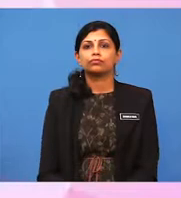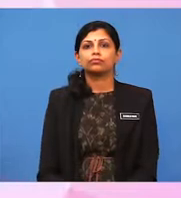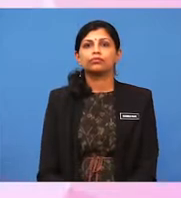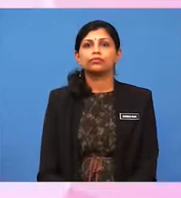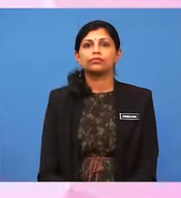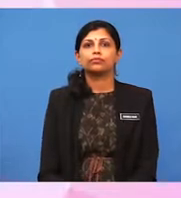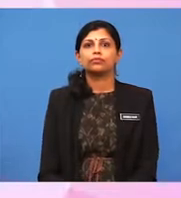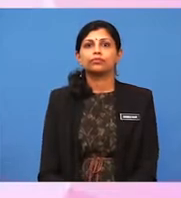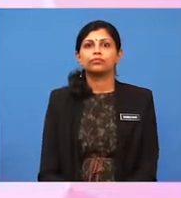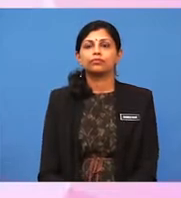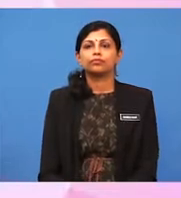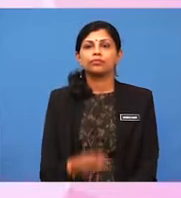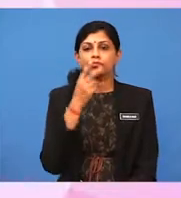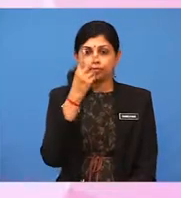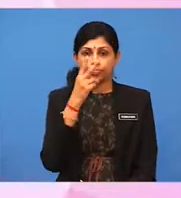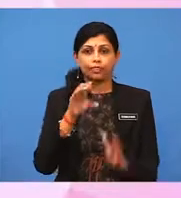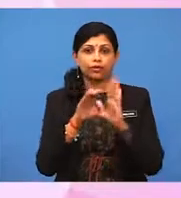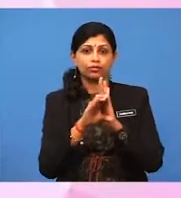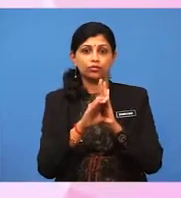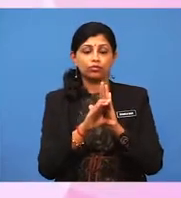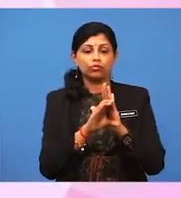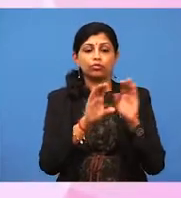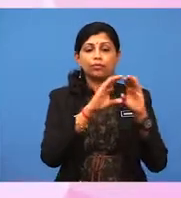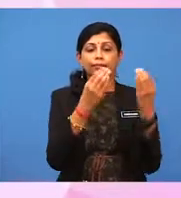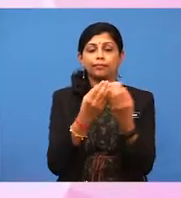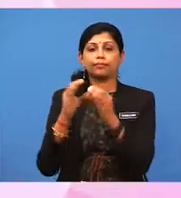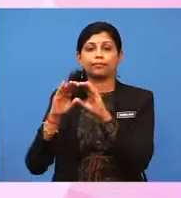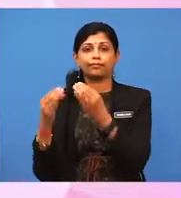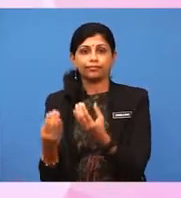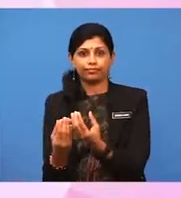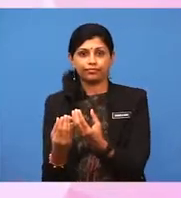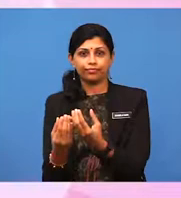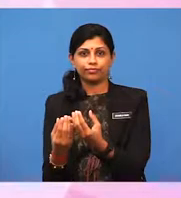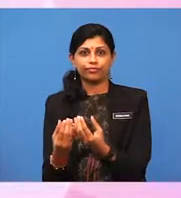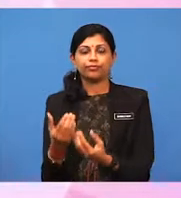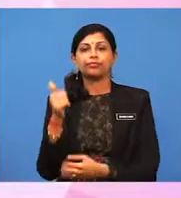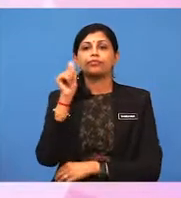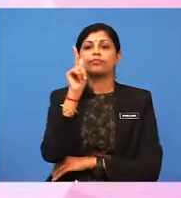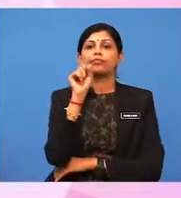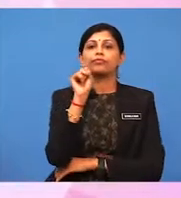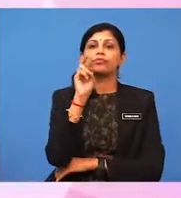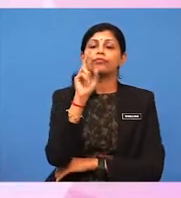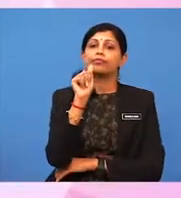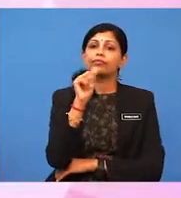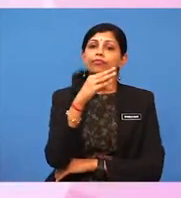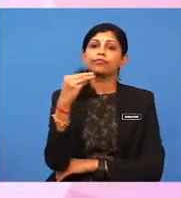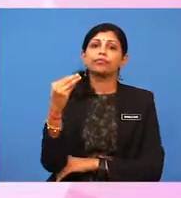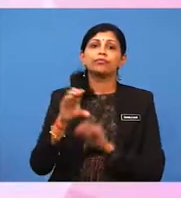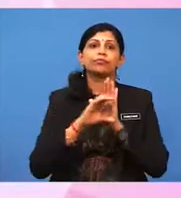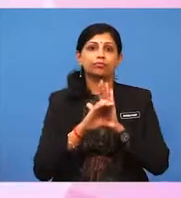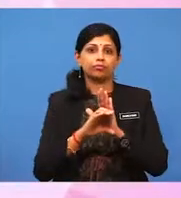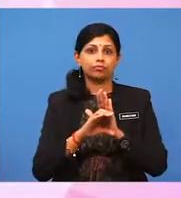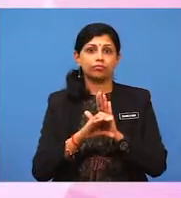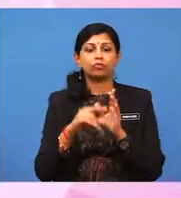ditunjukkan pengelasan jenis aksara berserta contoh. Pertama, jenis aksara huruf, contohnya